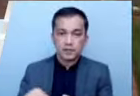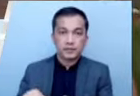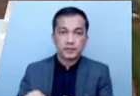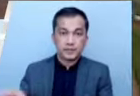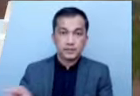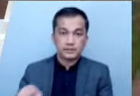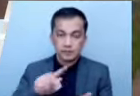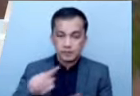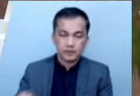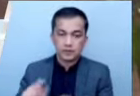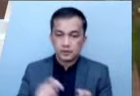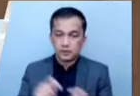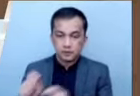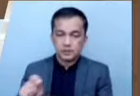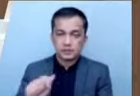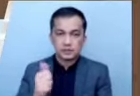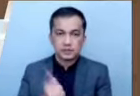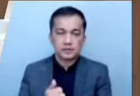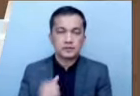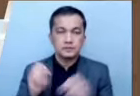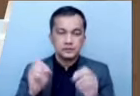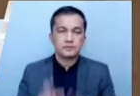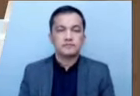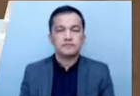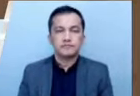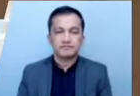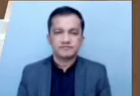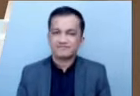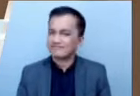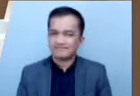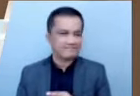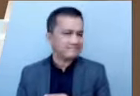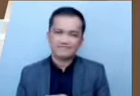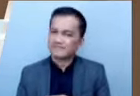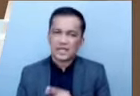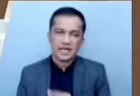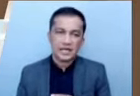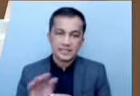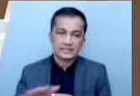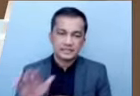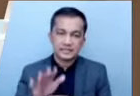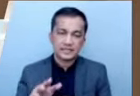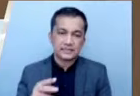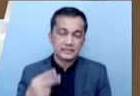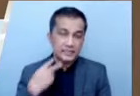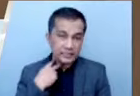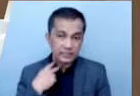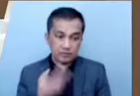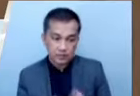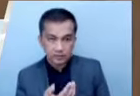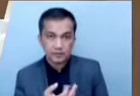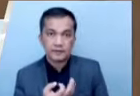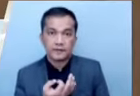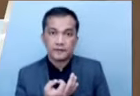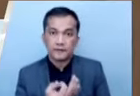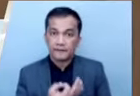ang assignment ng mga guro. Sila po yung nang ipit or humingi ng ganitong